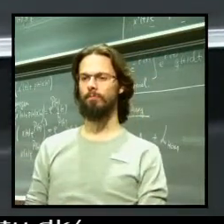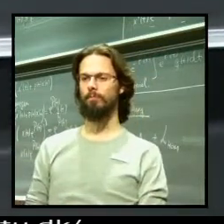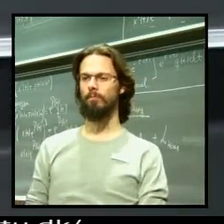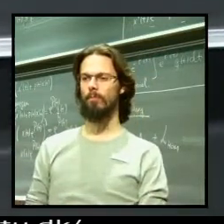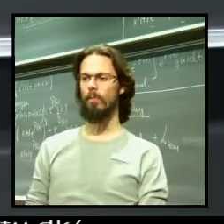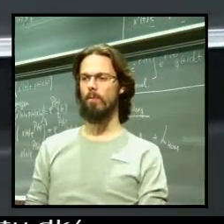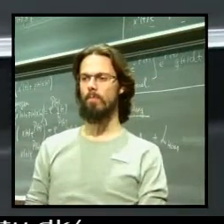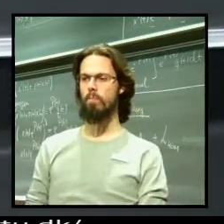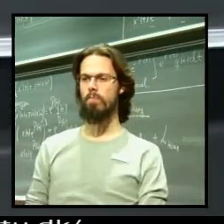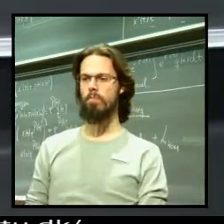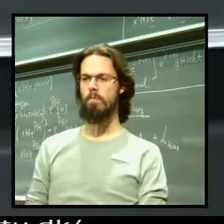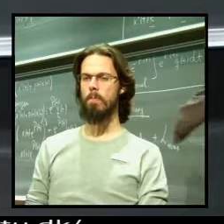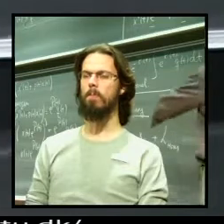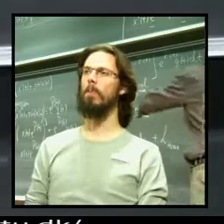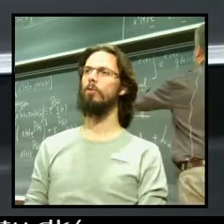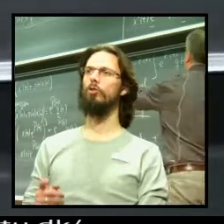x af t er lige med.